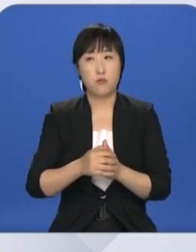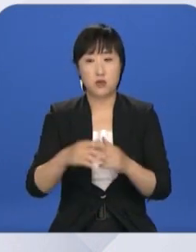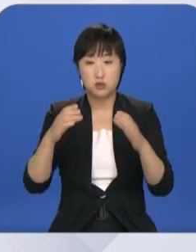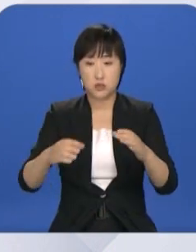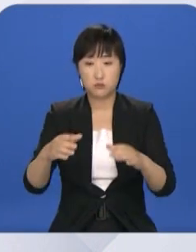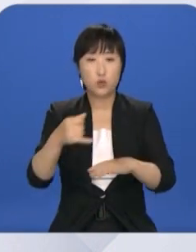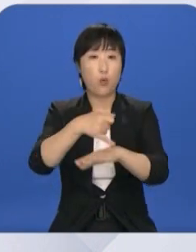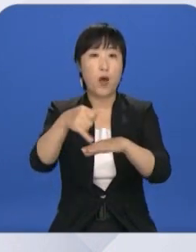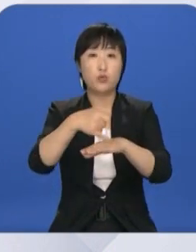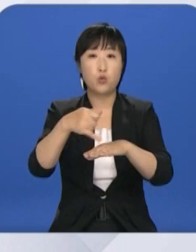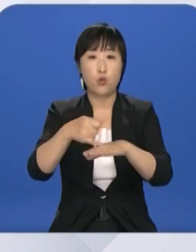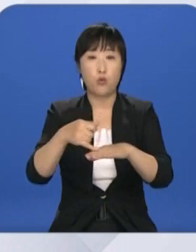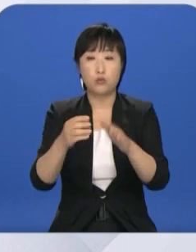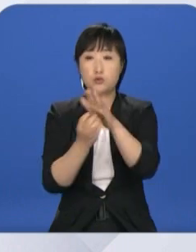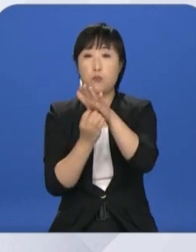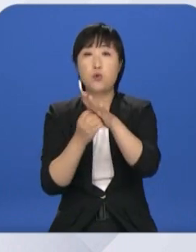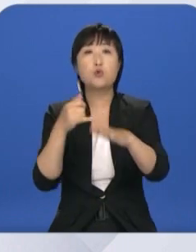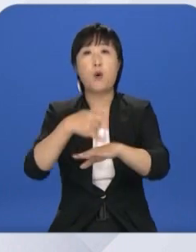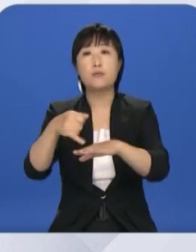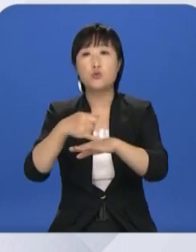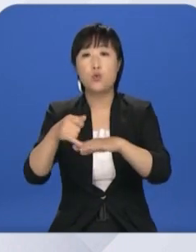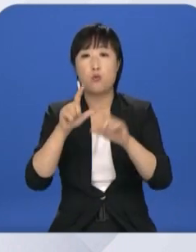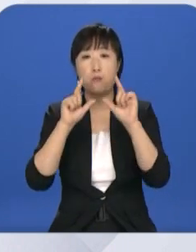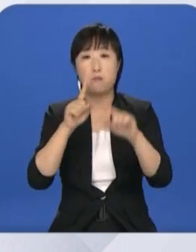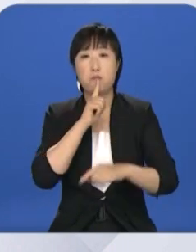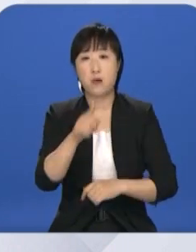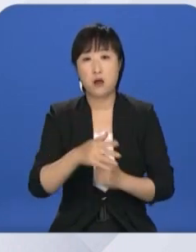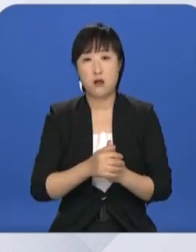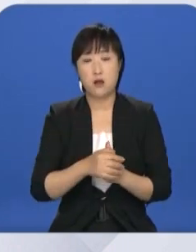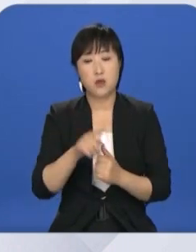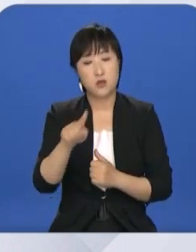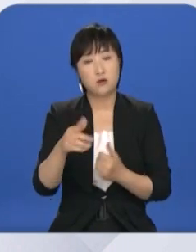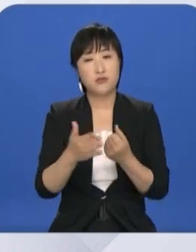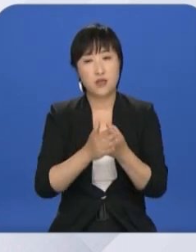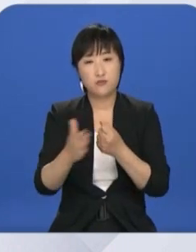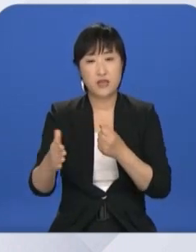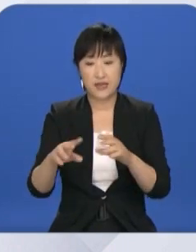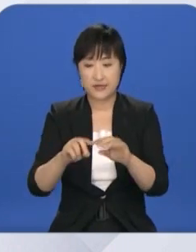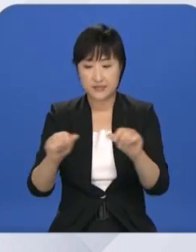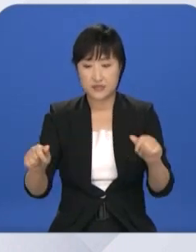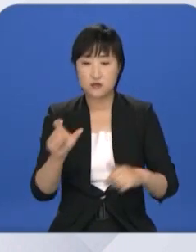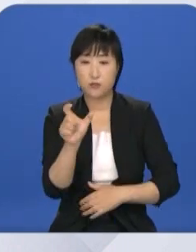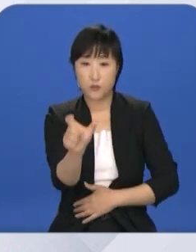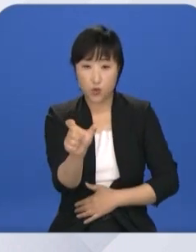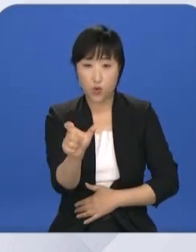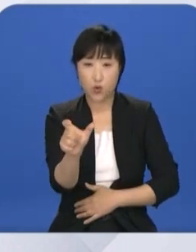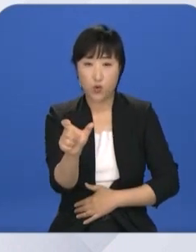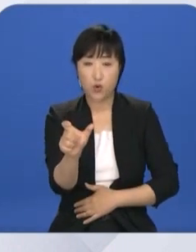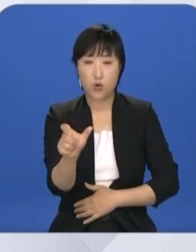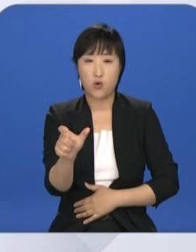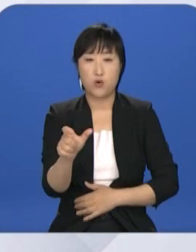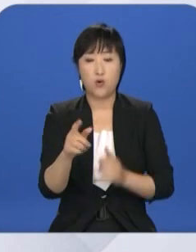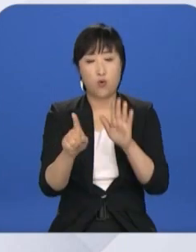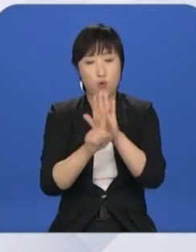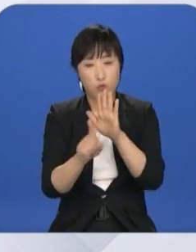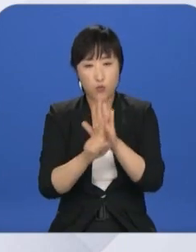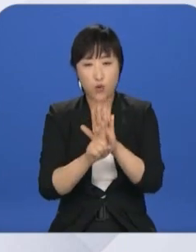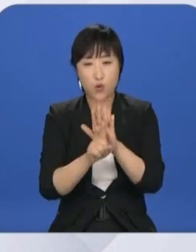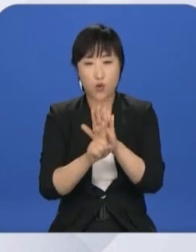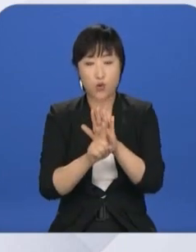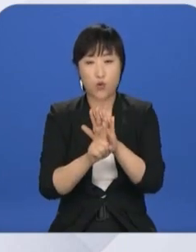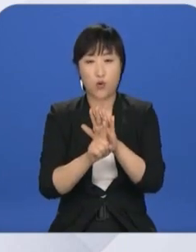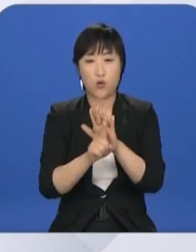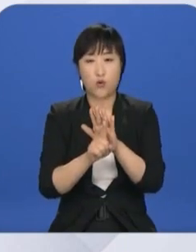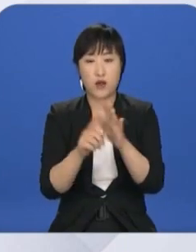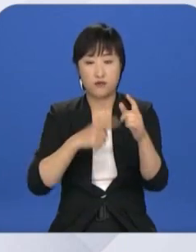전복도 완도전복이라고 하고 있는 실정입니다. 그래서 그런 것을 지리적 표시제나 브랜드화나 홍보나 이런